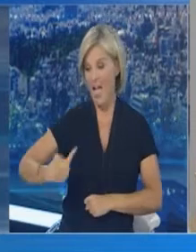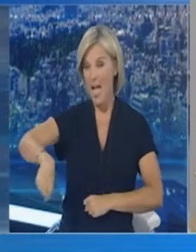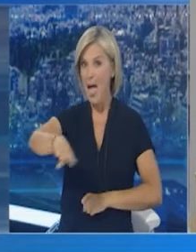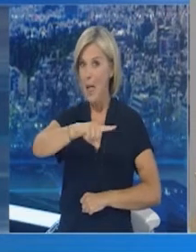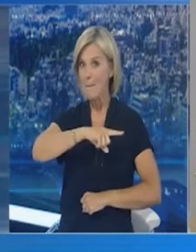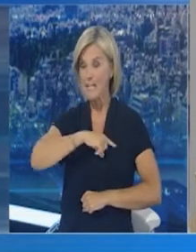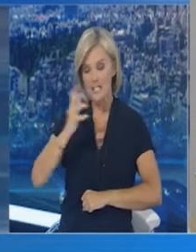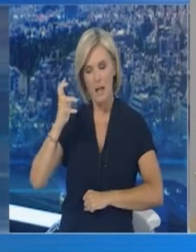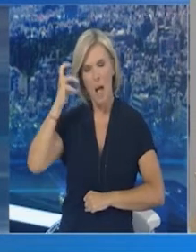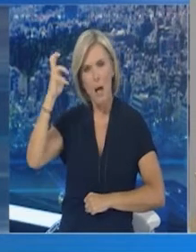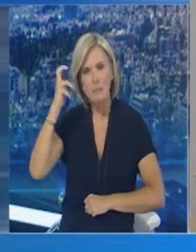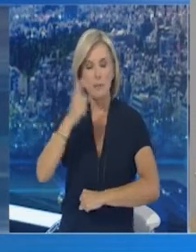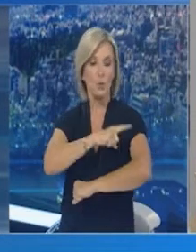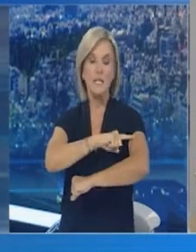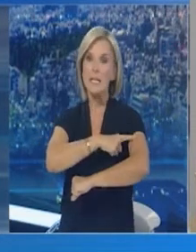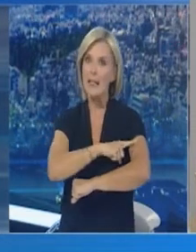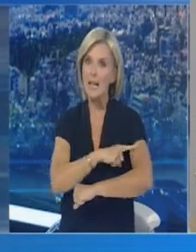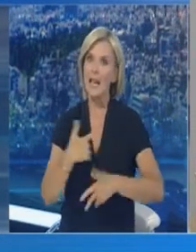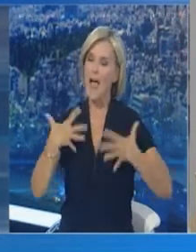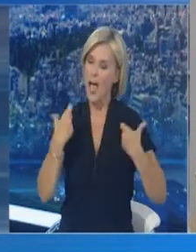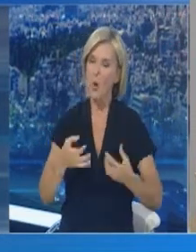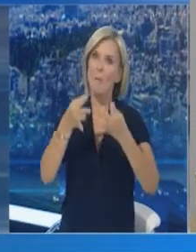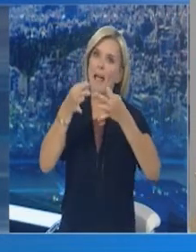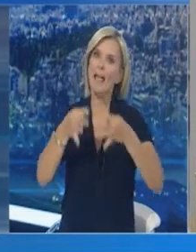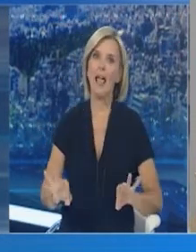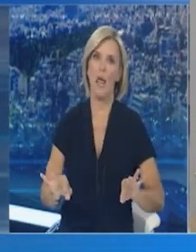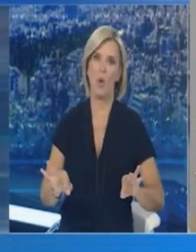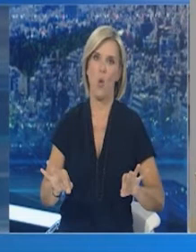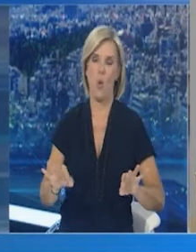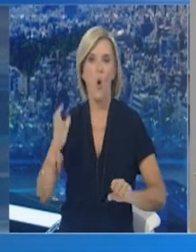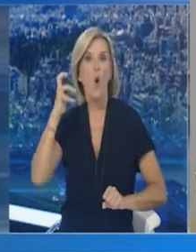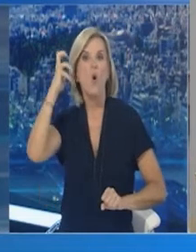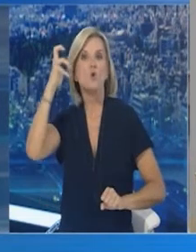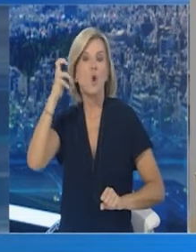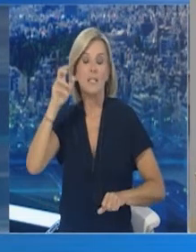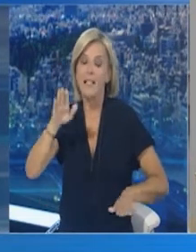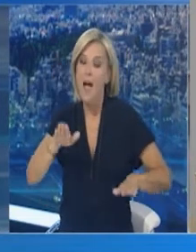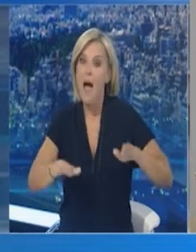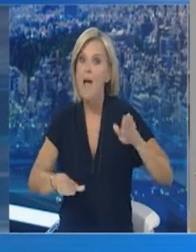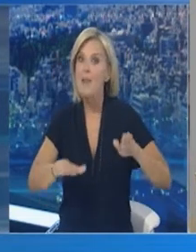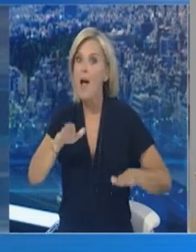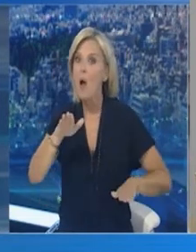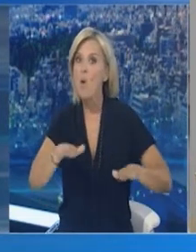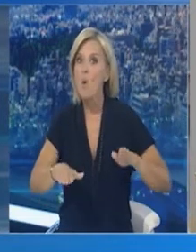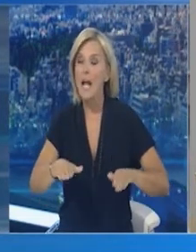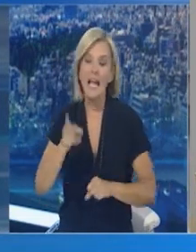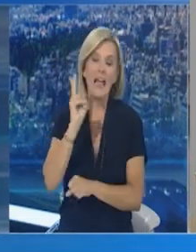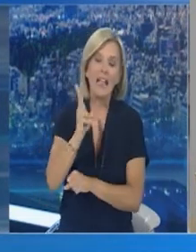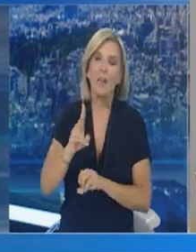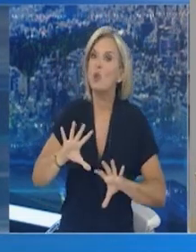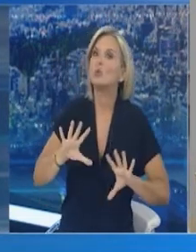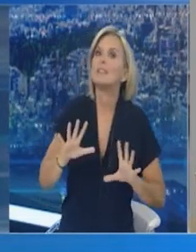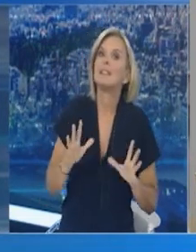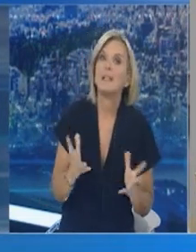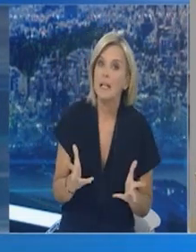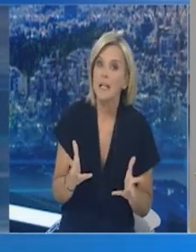σχετικά με τον κίνδυνο ανακατηγορία νοσήματος. Ως προς τα